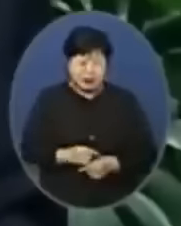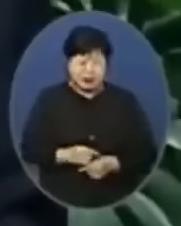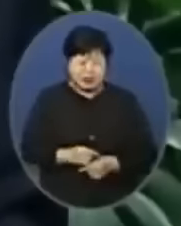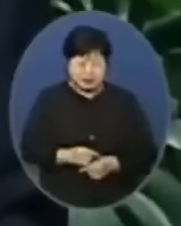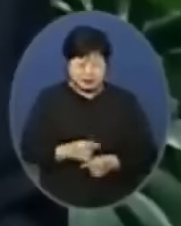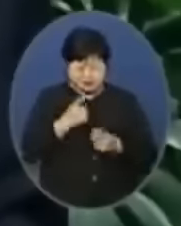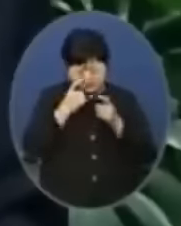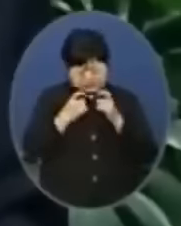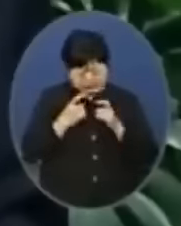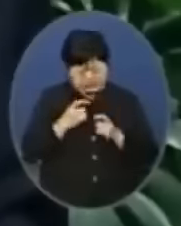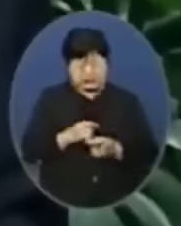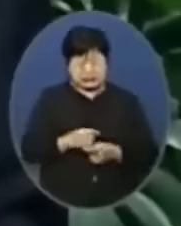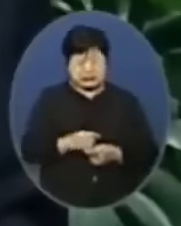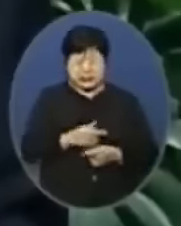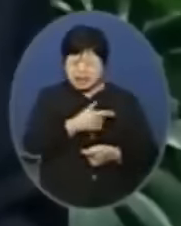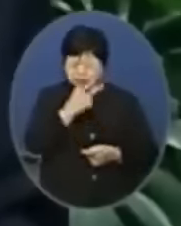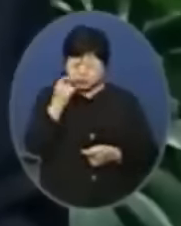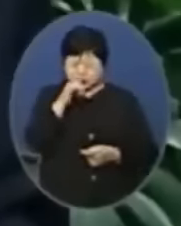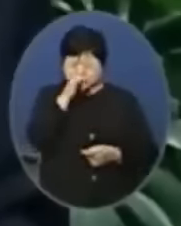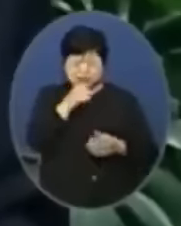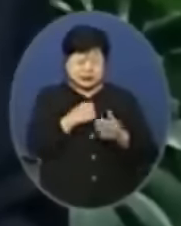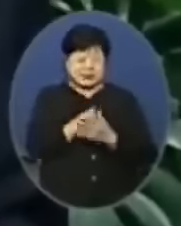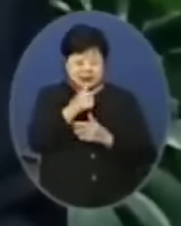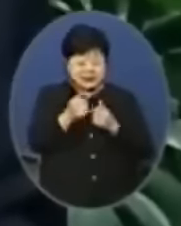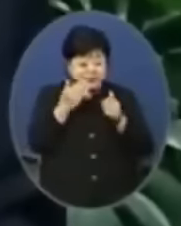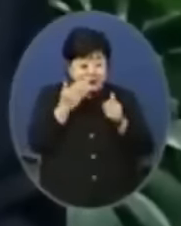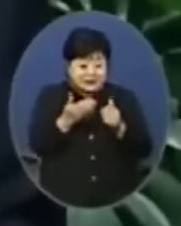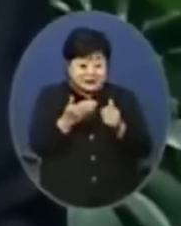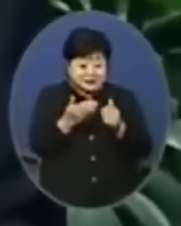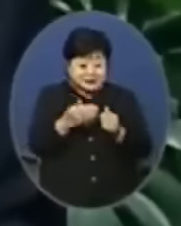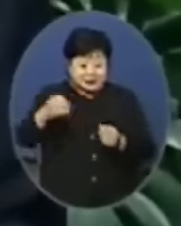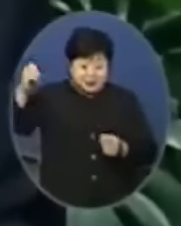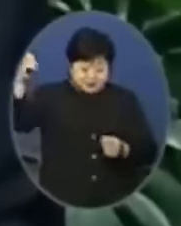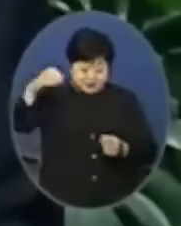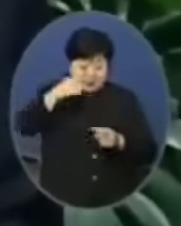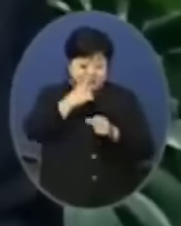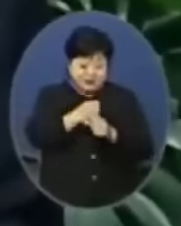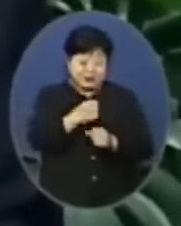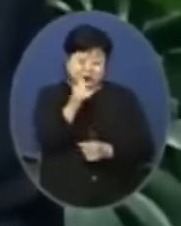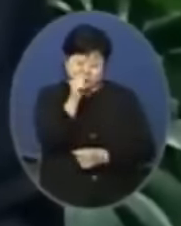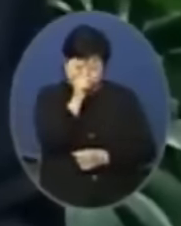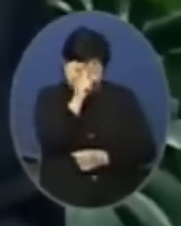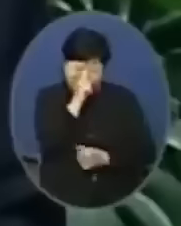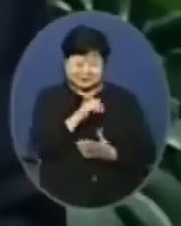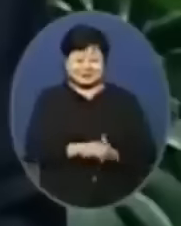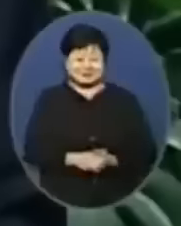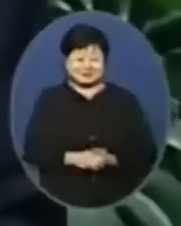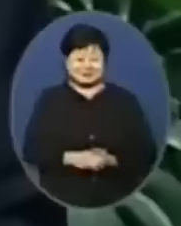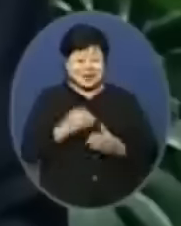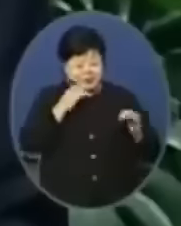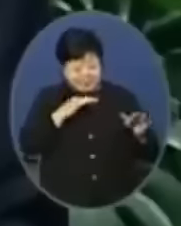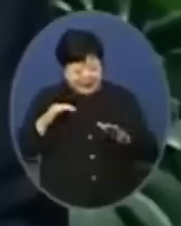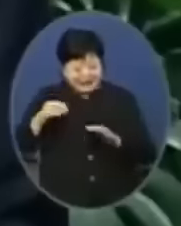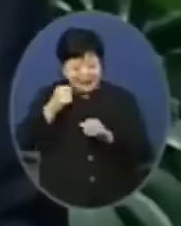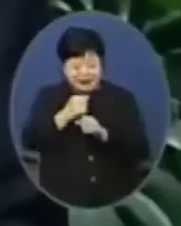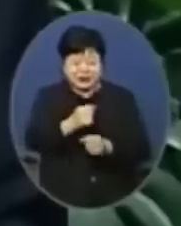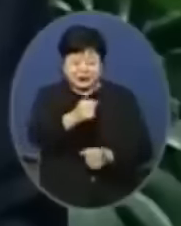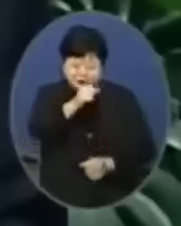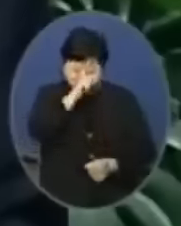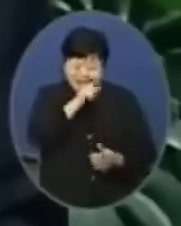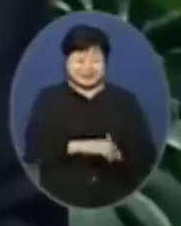찌부듯합니다. 모자라는 것이 있기 때문인 것입니다. 하나님께서는 빛을 지어놓으시고 좋다. 바다를 지어놓으시고